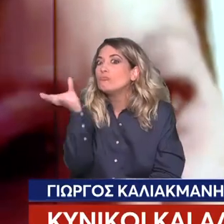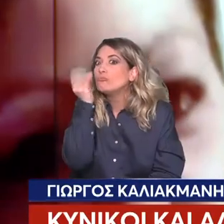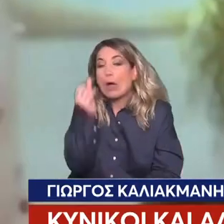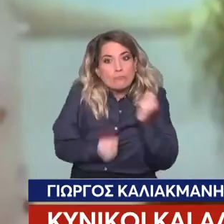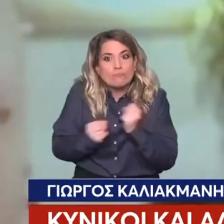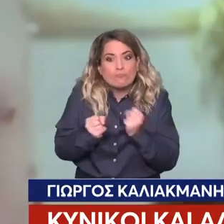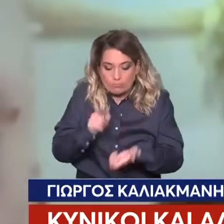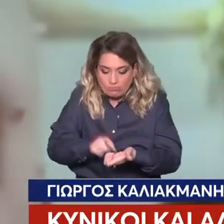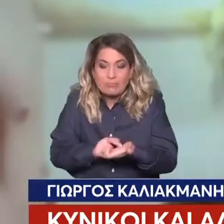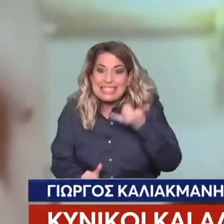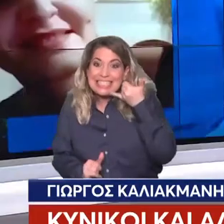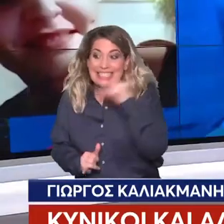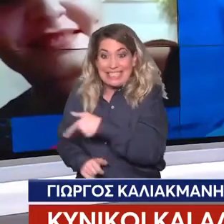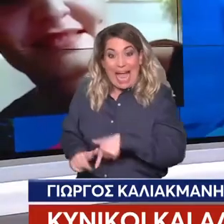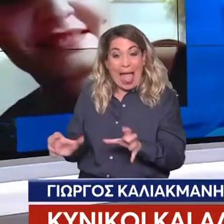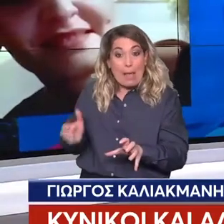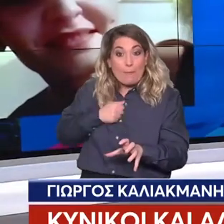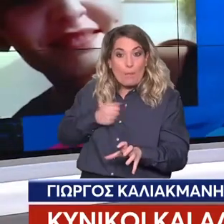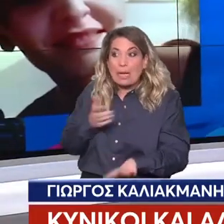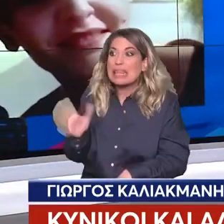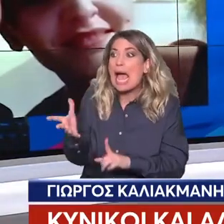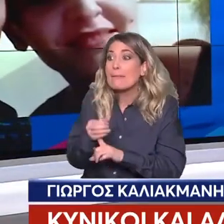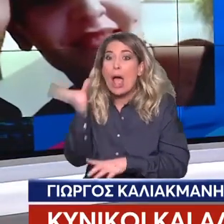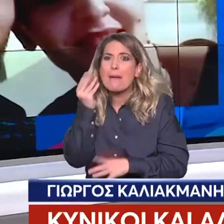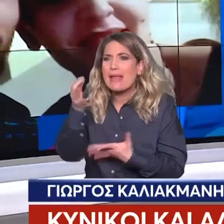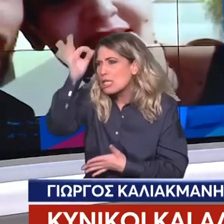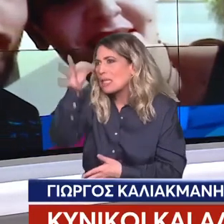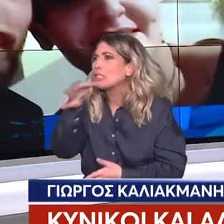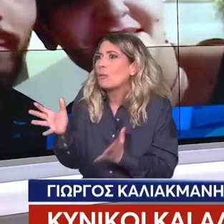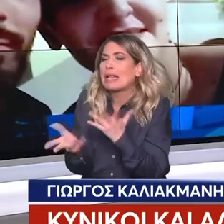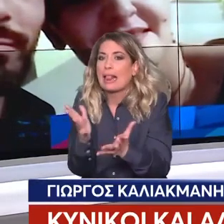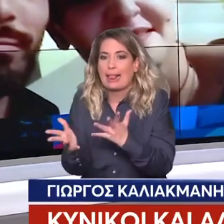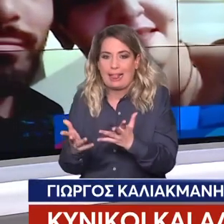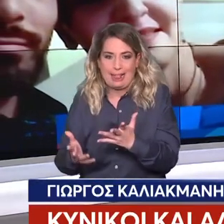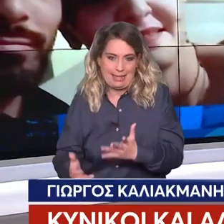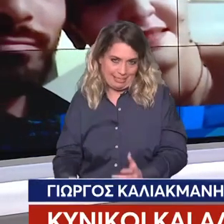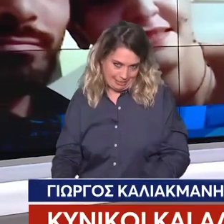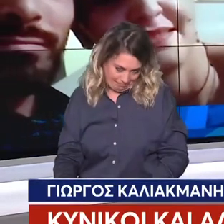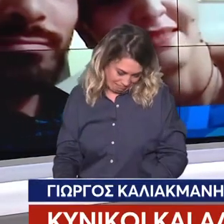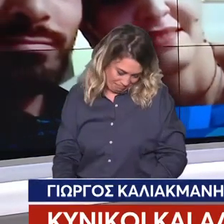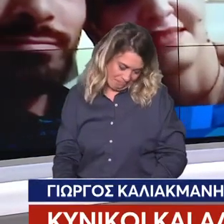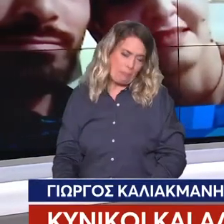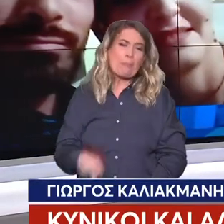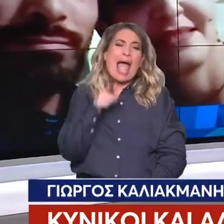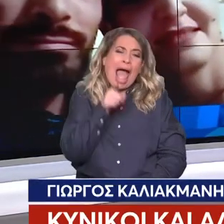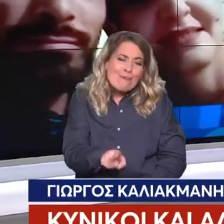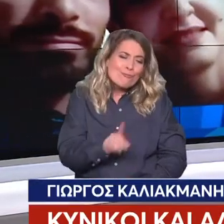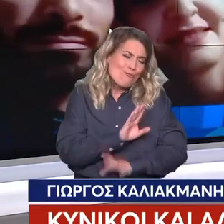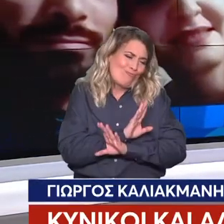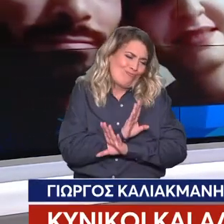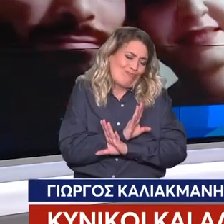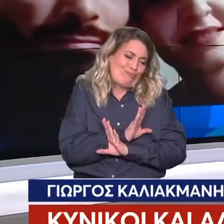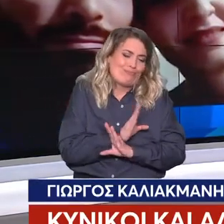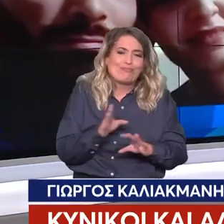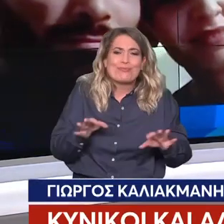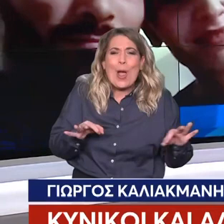Αλλά ήταν τόσο κακοσχεδιασμένο που φώνασε από μόνο του. Όμως είχε κάποια στοιχεία που οφείλουμε να ομολογήσουμε